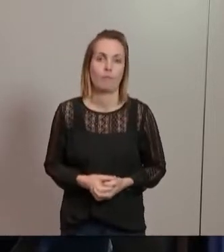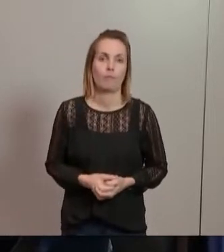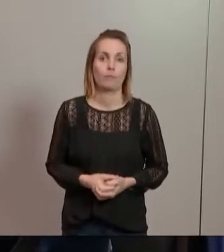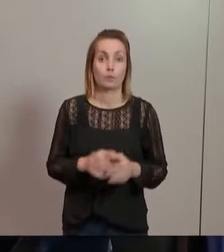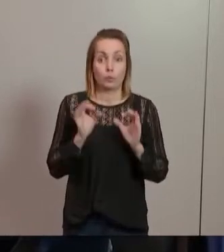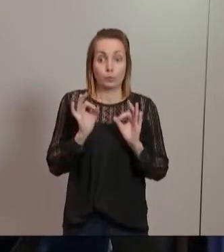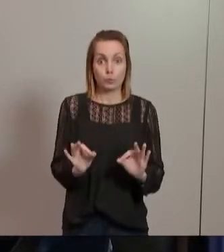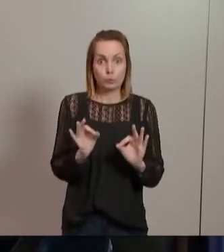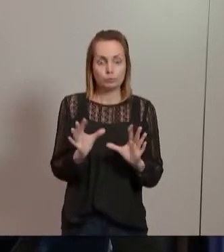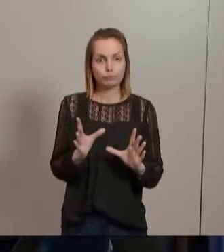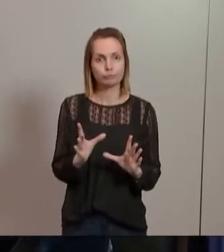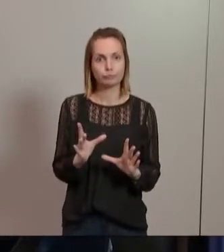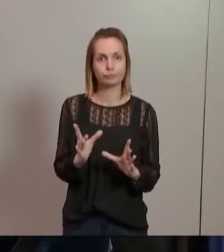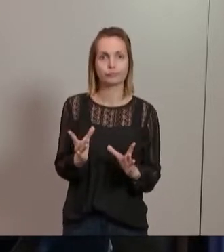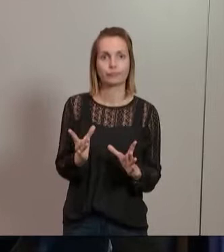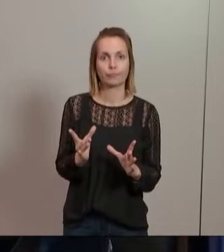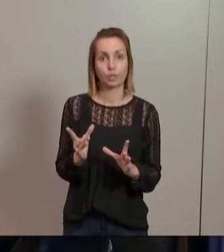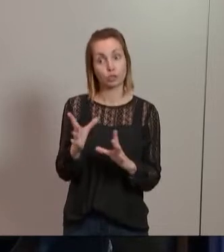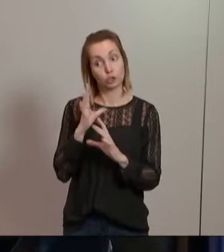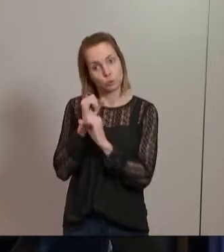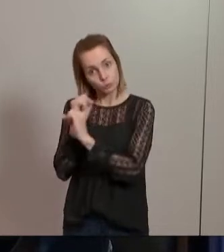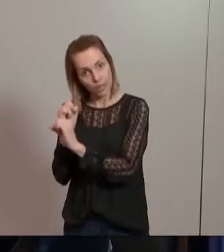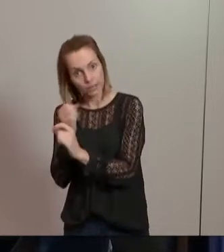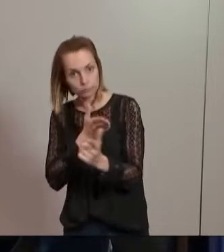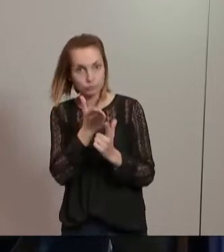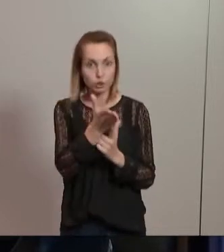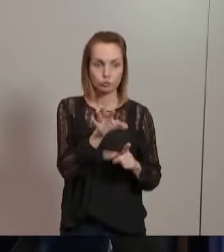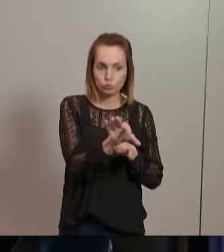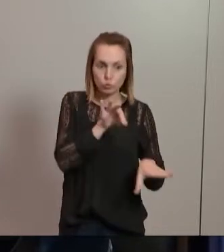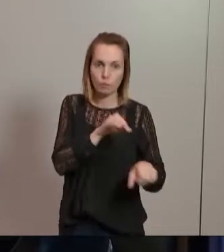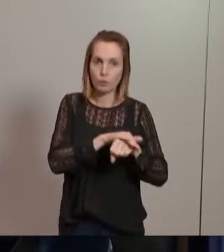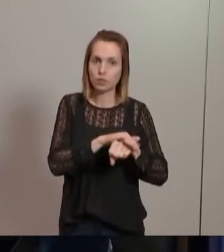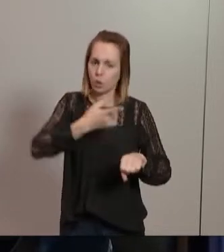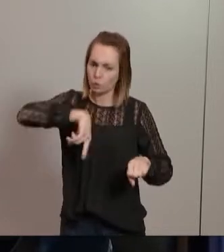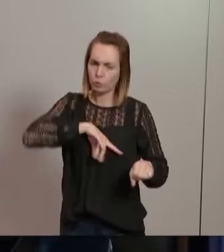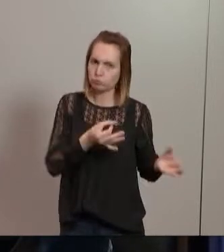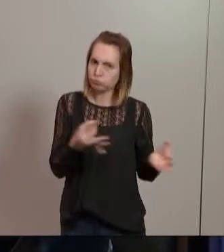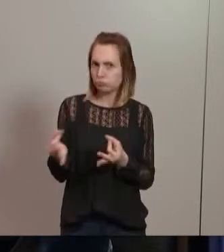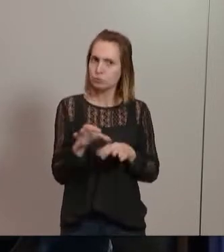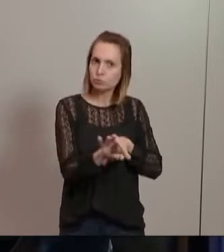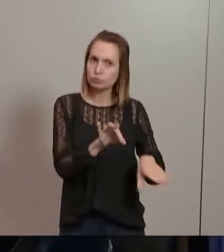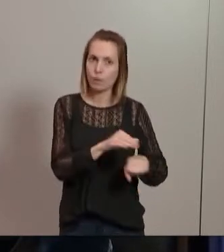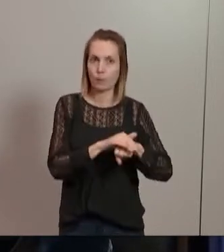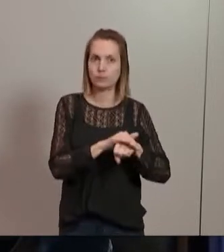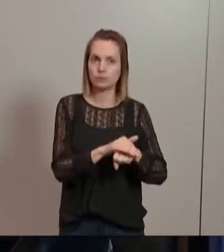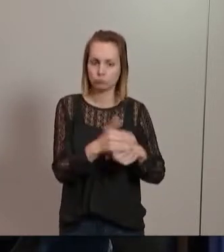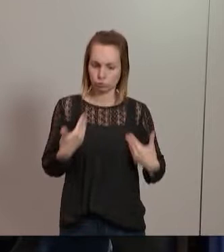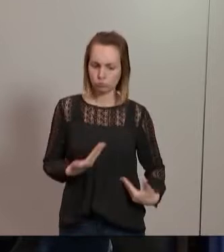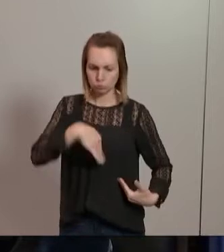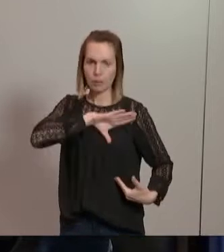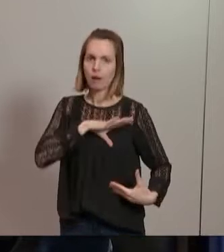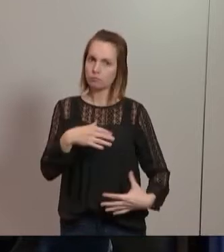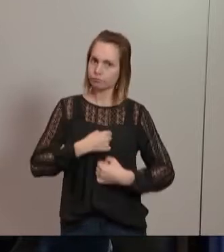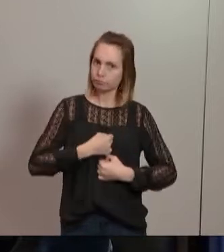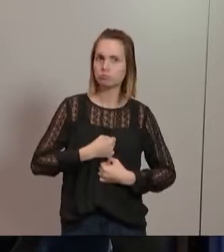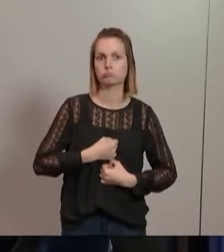Celles-ci sont complétées par des choix politiques, et des choix nous en faisons, en responsabilité, pour